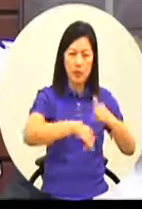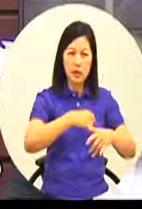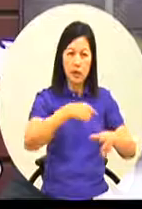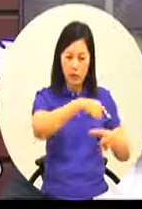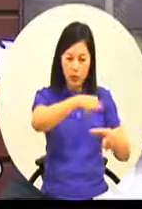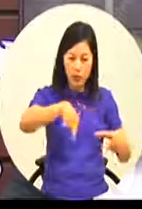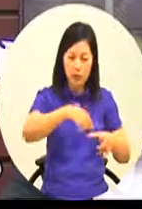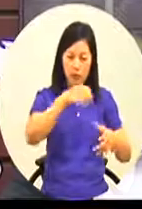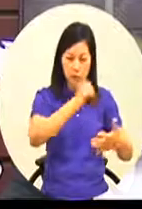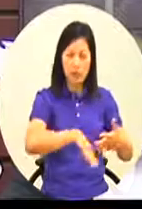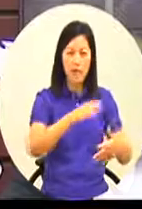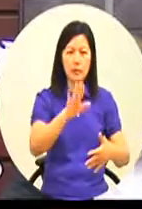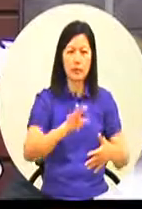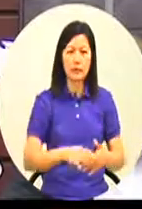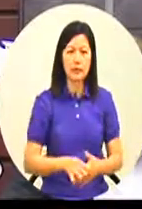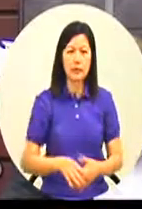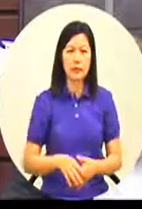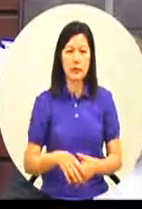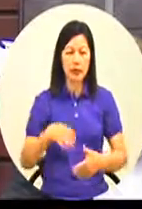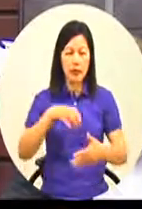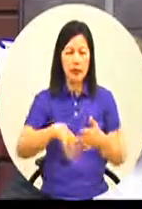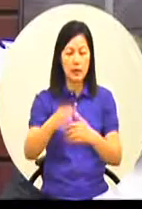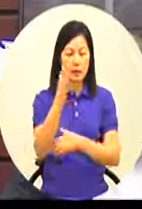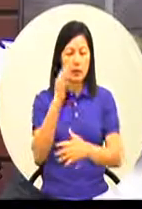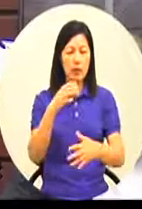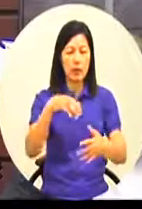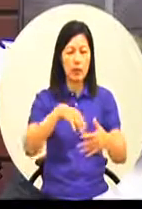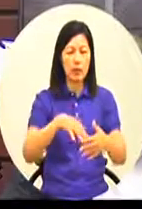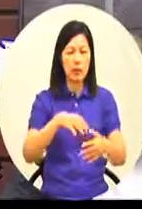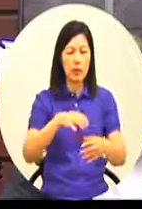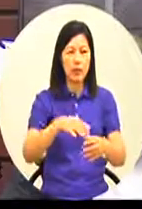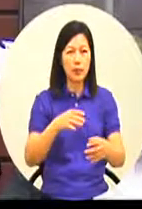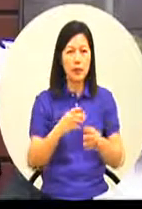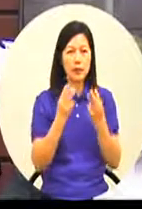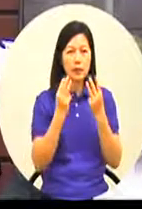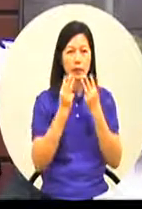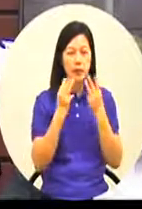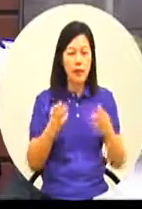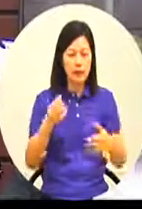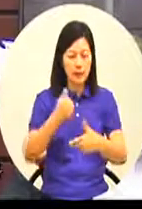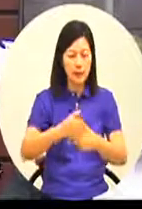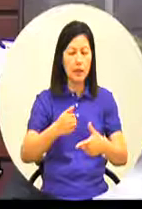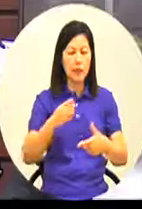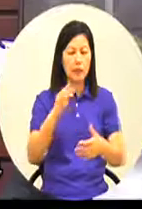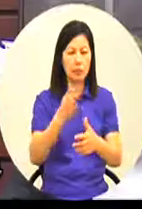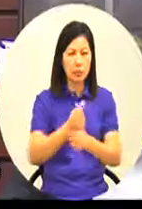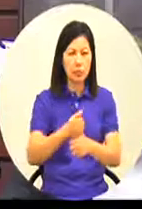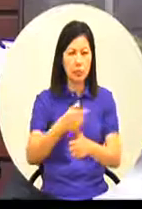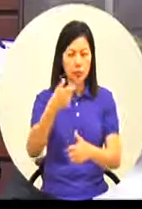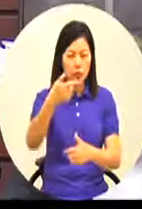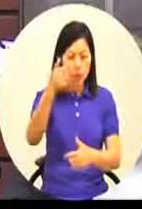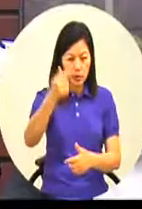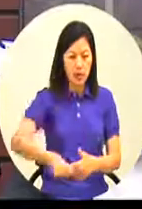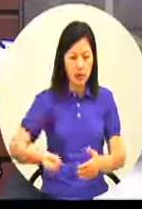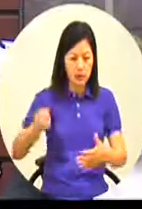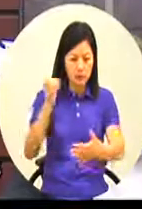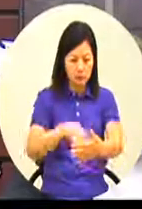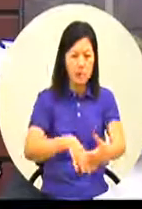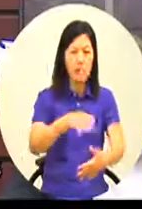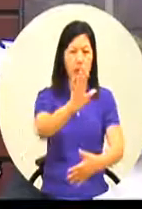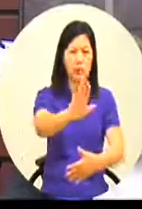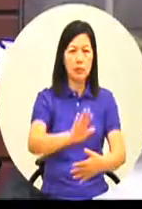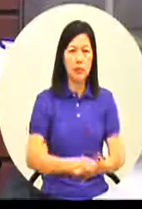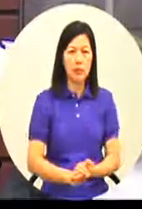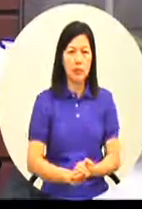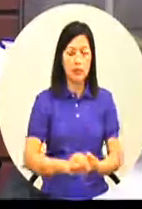内政部营建署他也同意哈，要补助我们将近有六亿多。 六亿多。 有六亿多。啊，这个已经差不多定案了。另